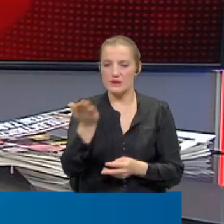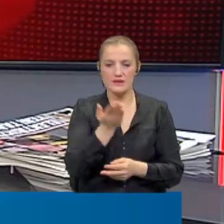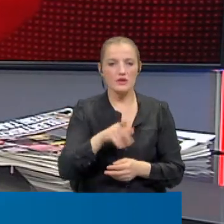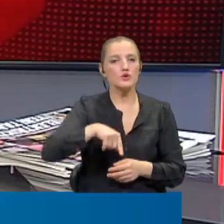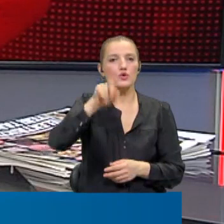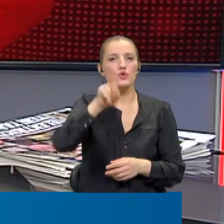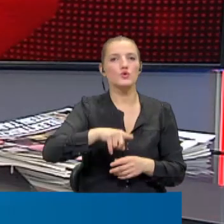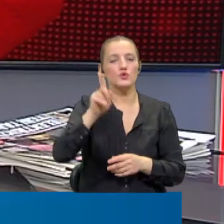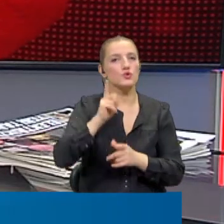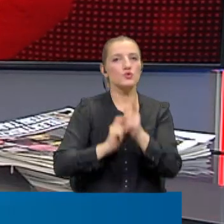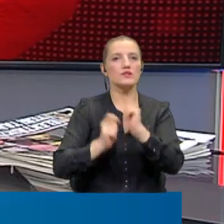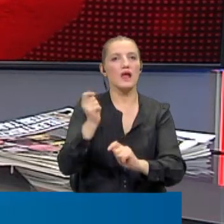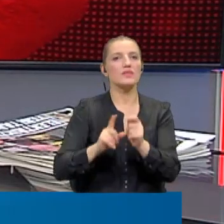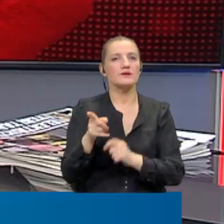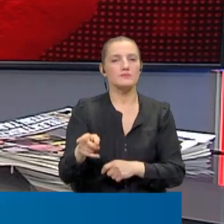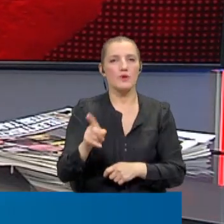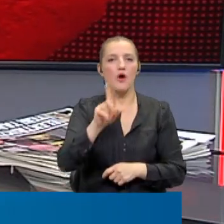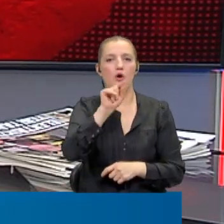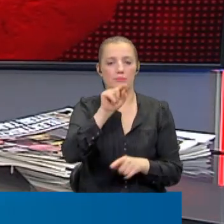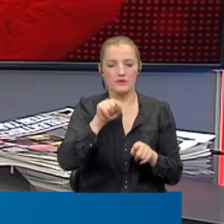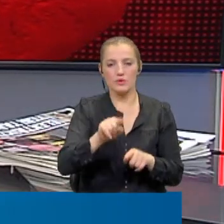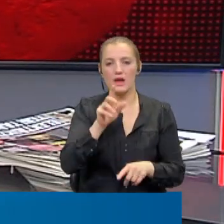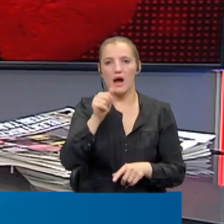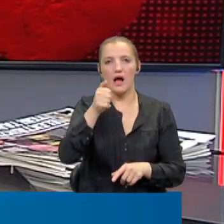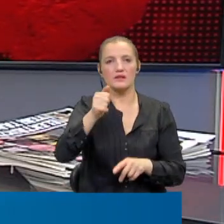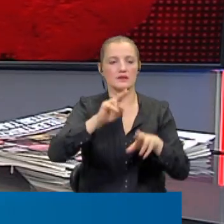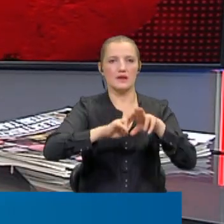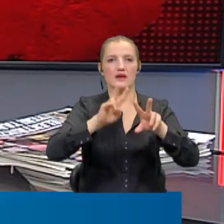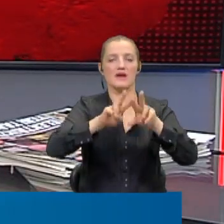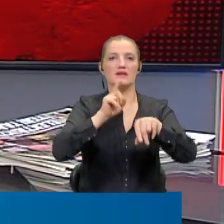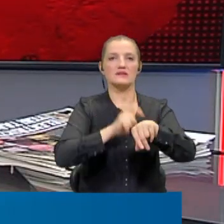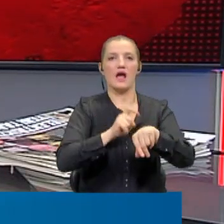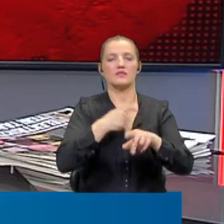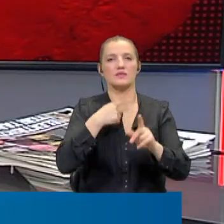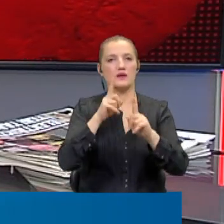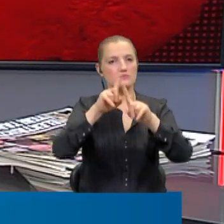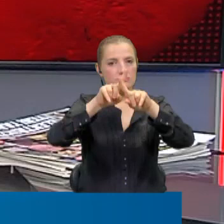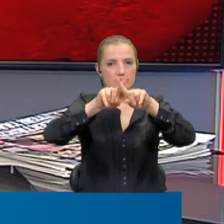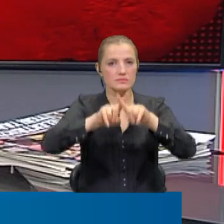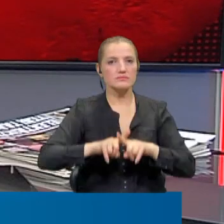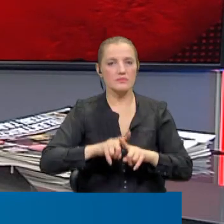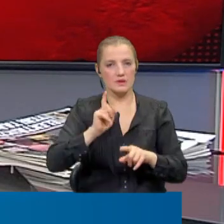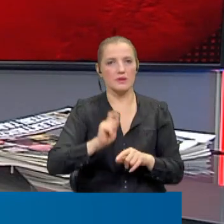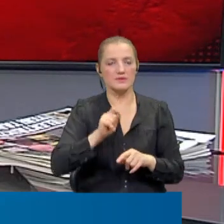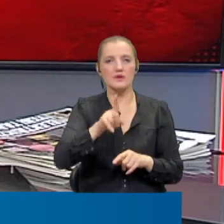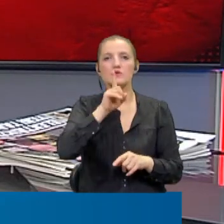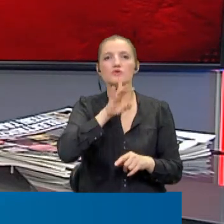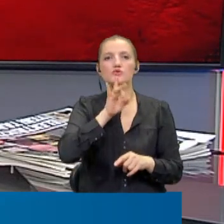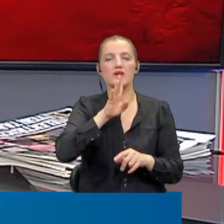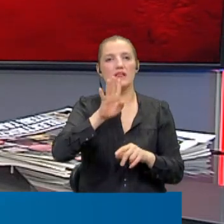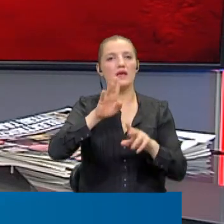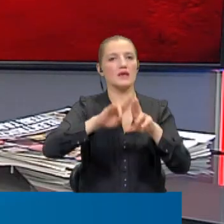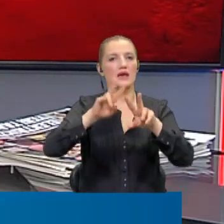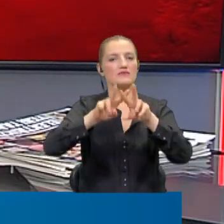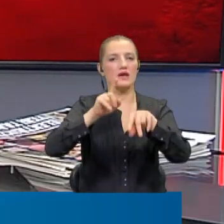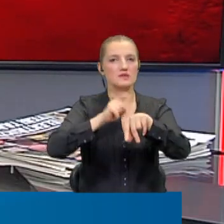faturam günlük tüketimi mi 11.6 kilovatsaat Şöyle bir hesabı yaptığınızda Zaten ben o 150